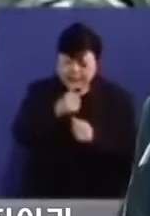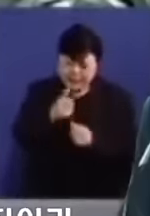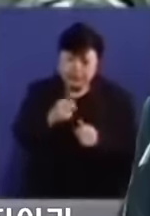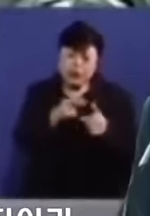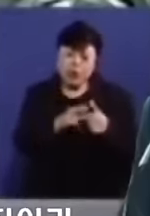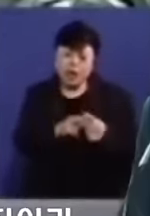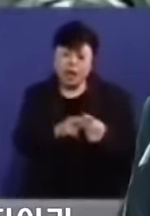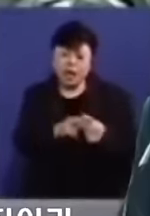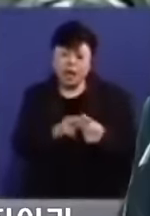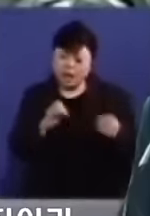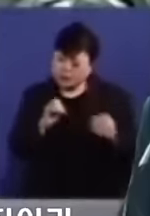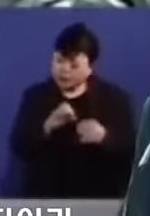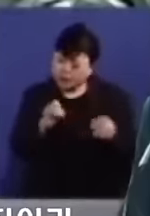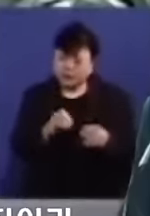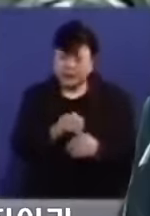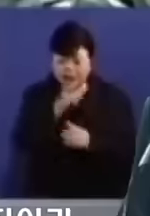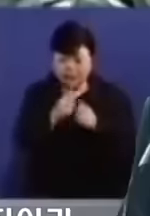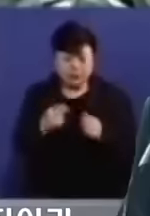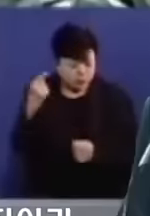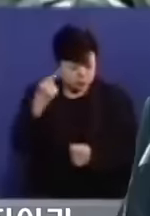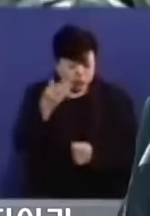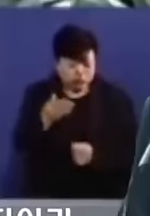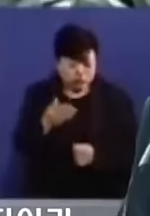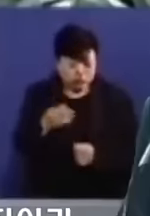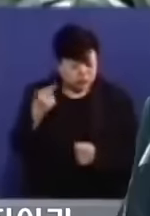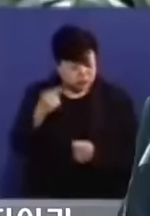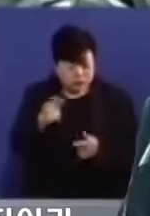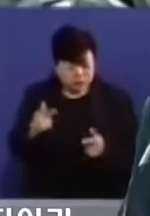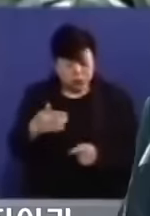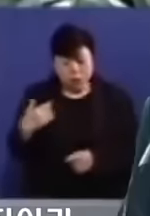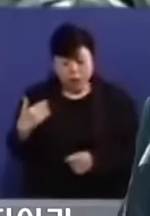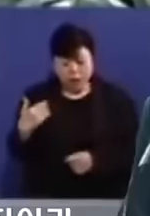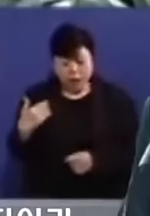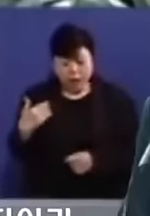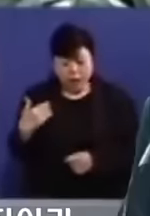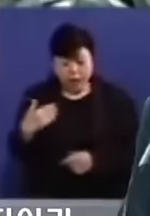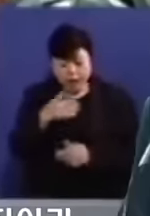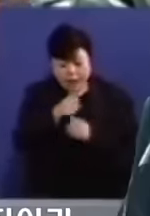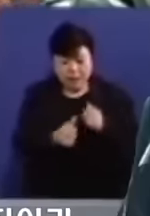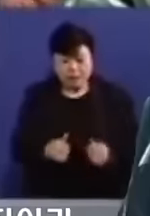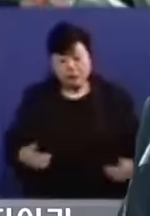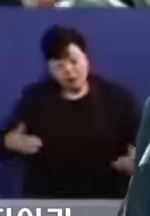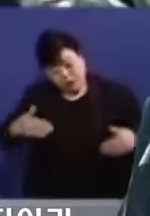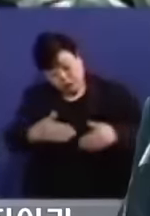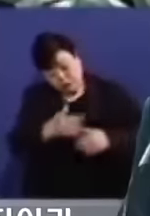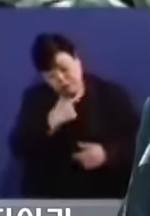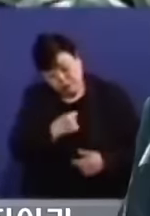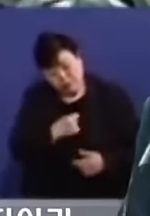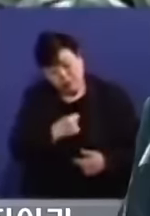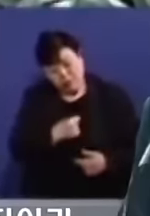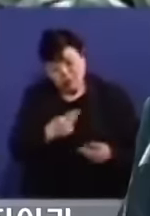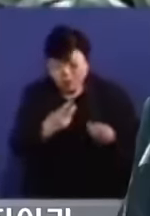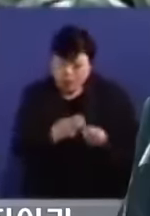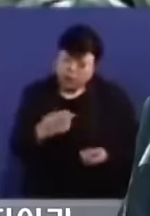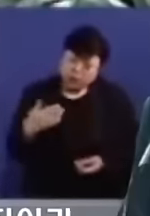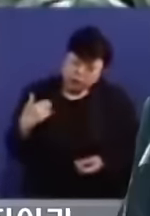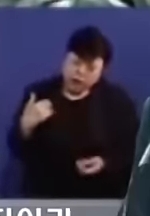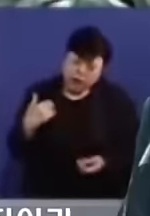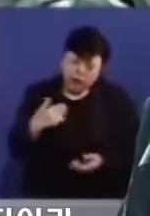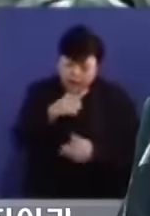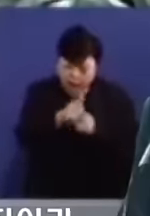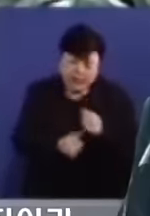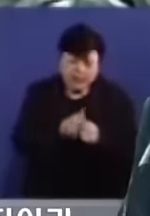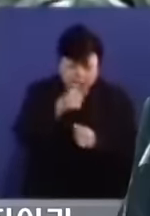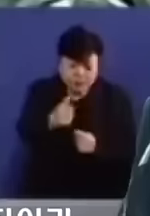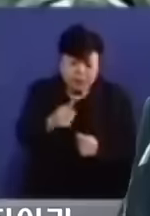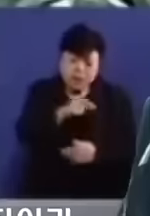하나님과 대화를 하려니 하나님이 들어주시는지 안 들어주시는지 알 수도 없고, 내가 하나님 품에 안기고 싶어도 안기는 방법을 모르겠고,